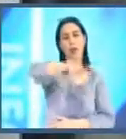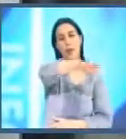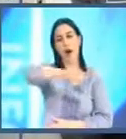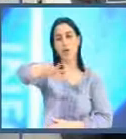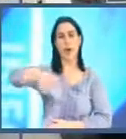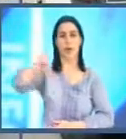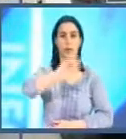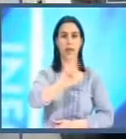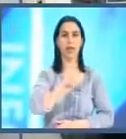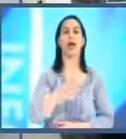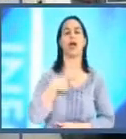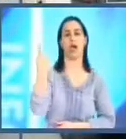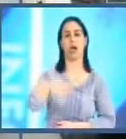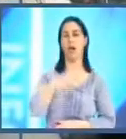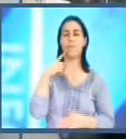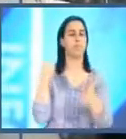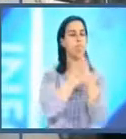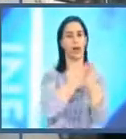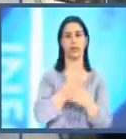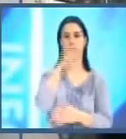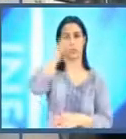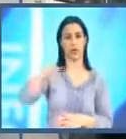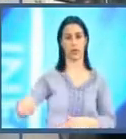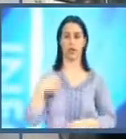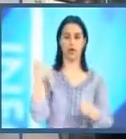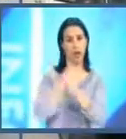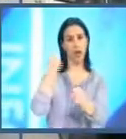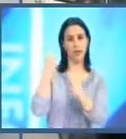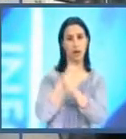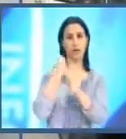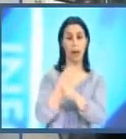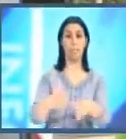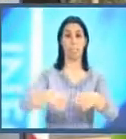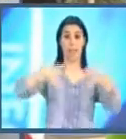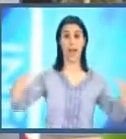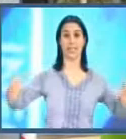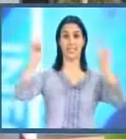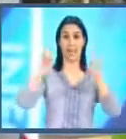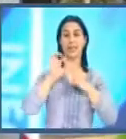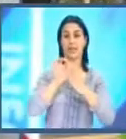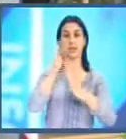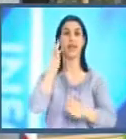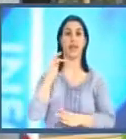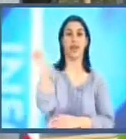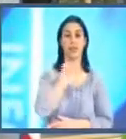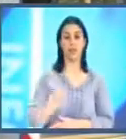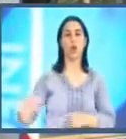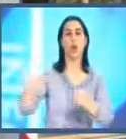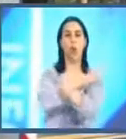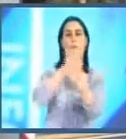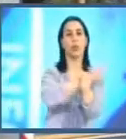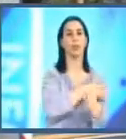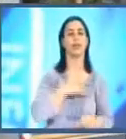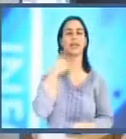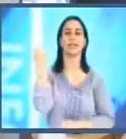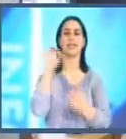viladecanencs puguin tenir el màxim d'efectius. L'ampliació de serveis sobretot també té una vocació de cobrir el servei de tarda i de